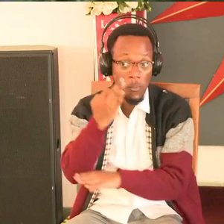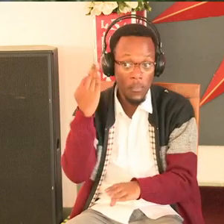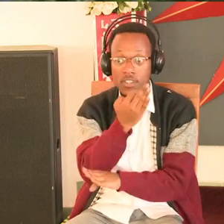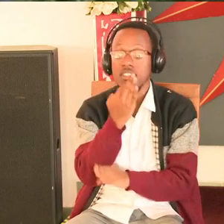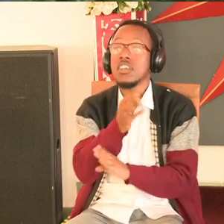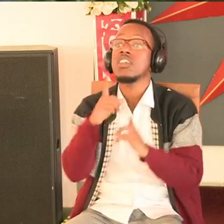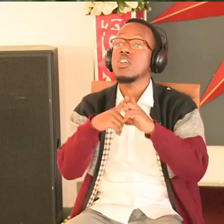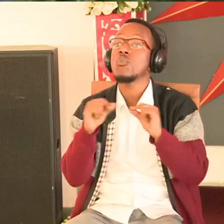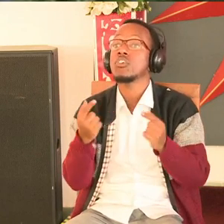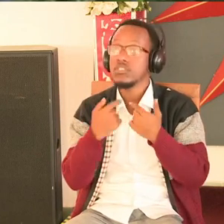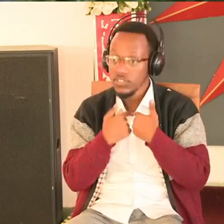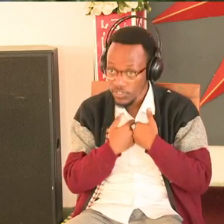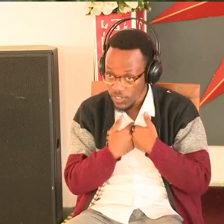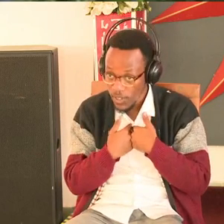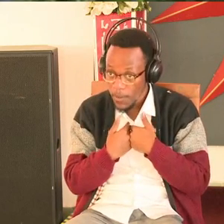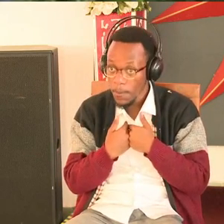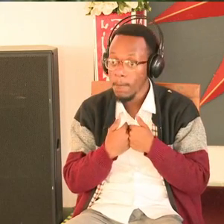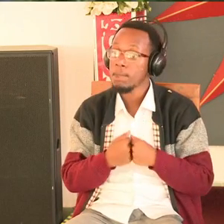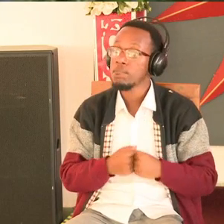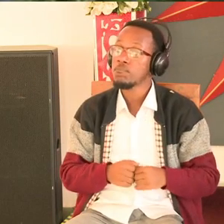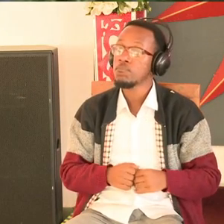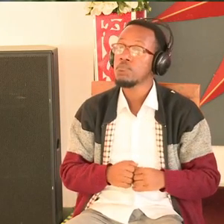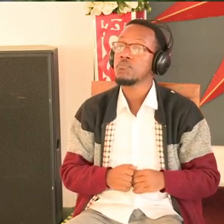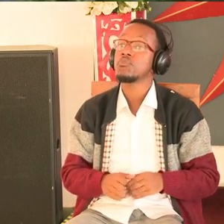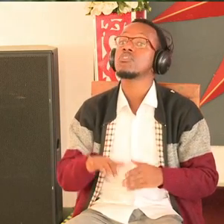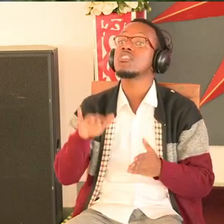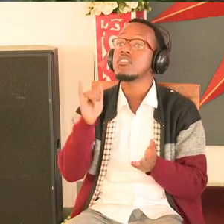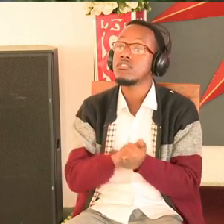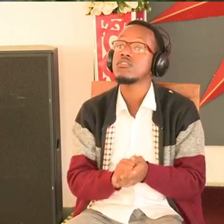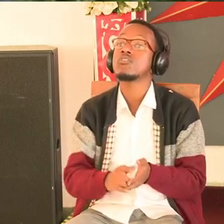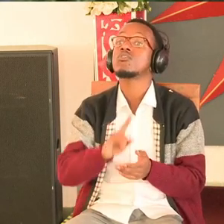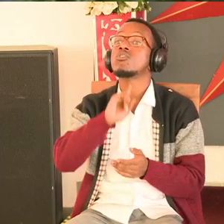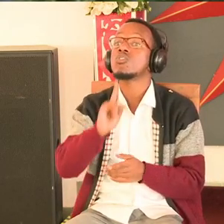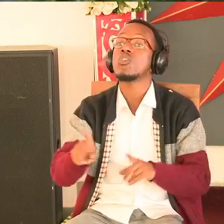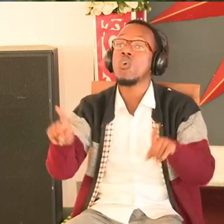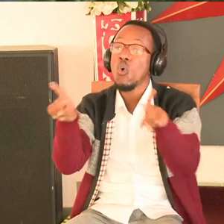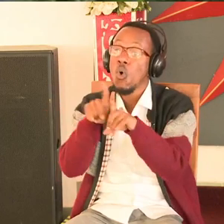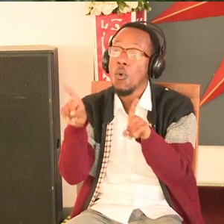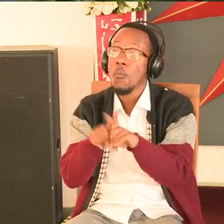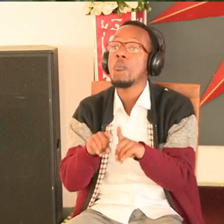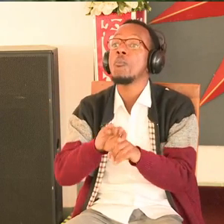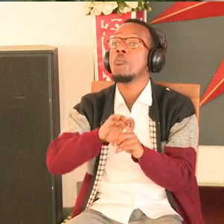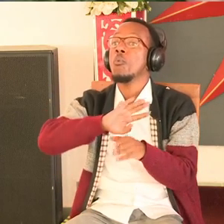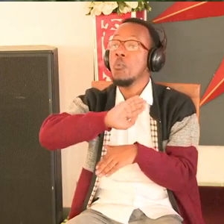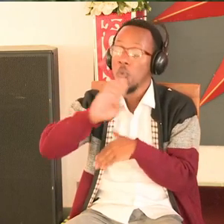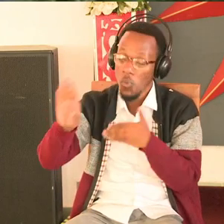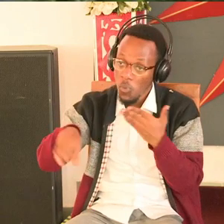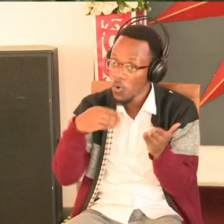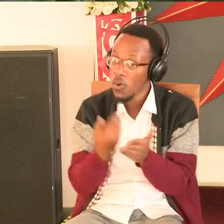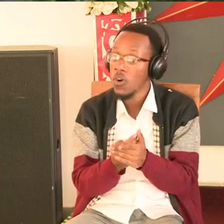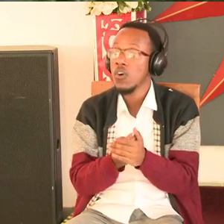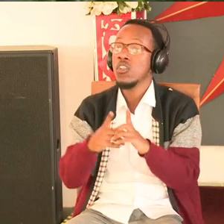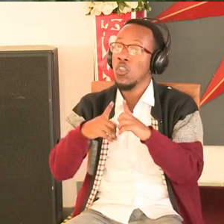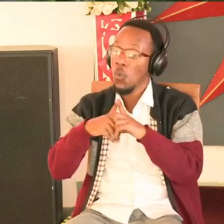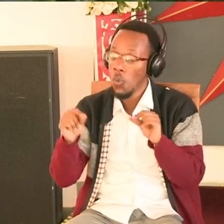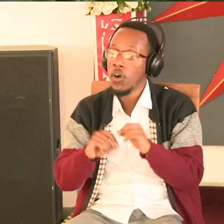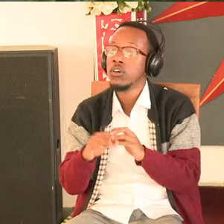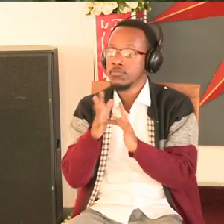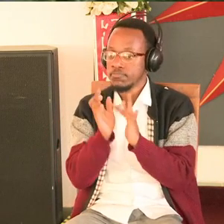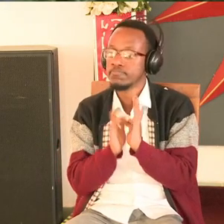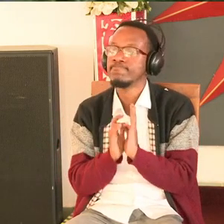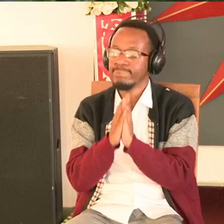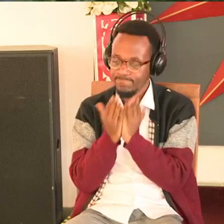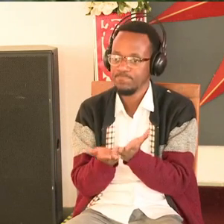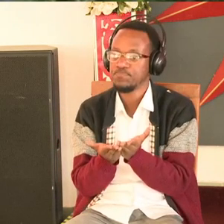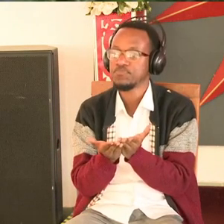prêcher ma parole. C'est aussi vrai que toutes les paroles de la Bible. Aussi vrai